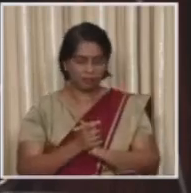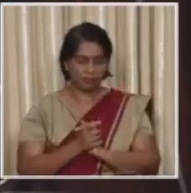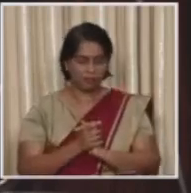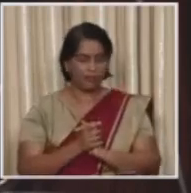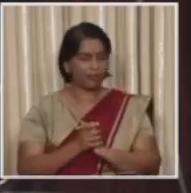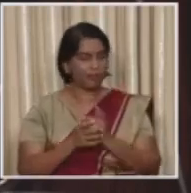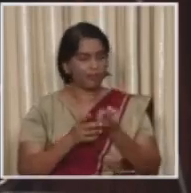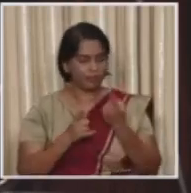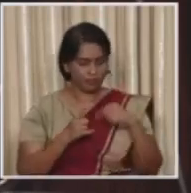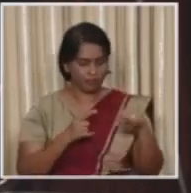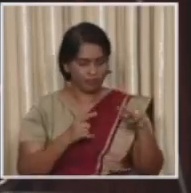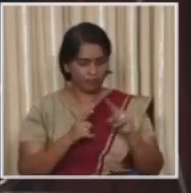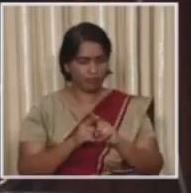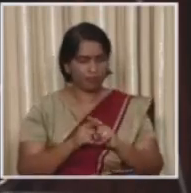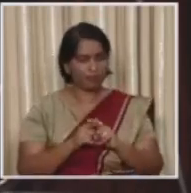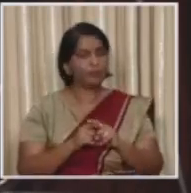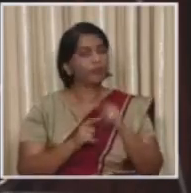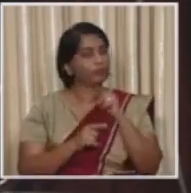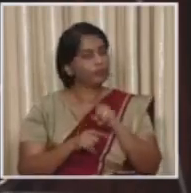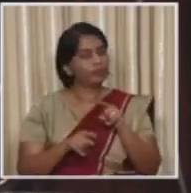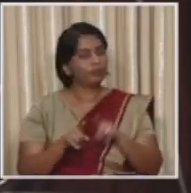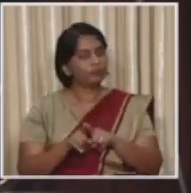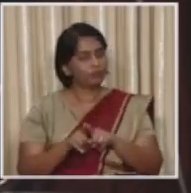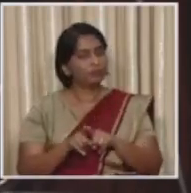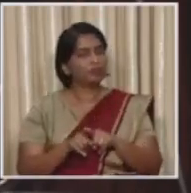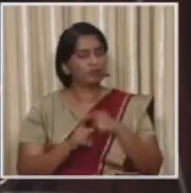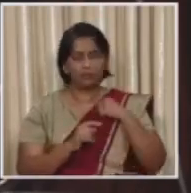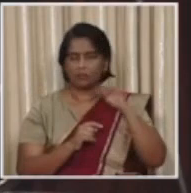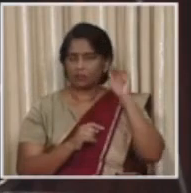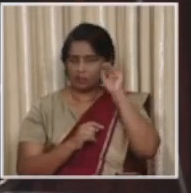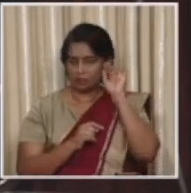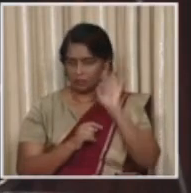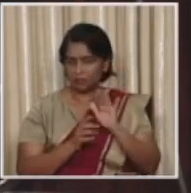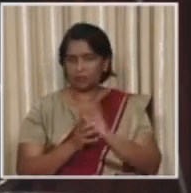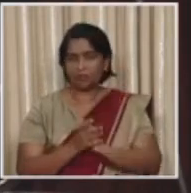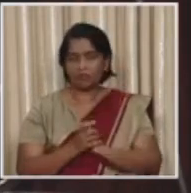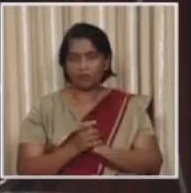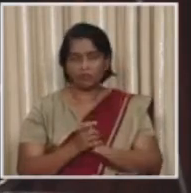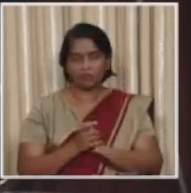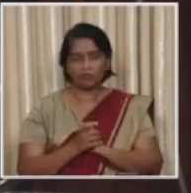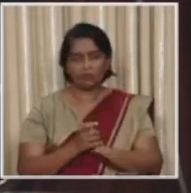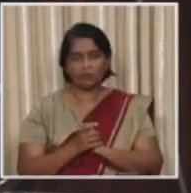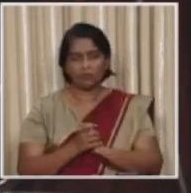ඊළඟට ඒකම අපිට අහන්න තියෙන්නේ දැන්